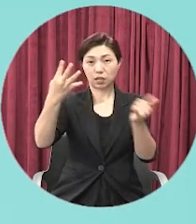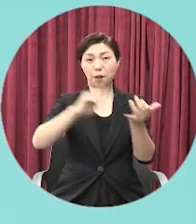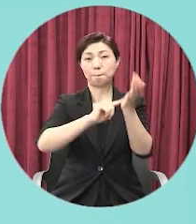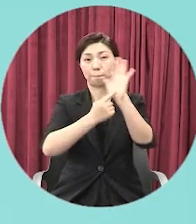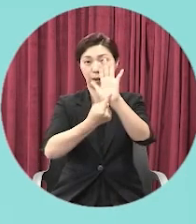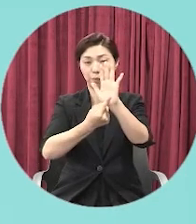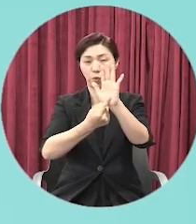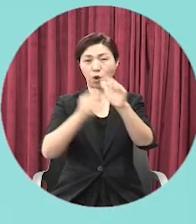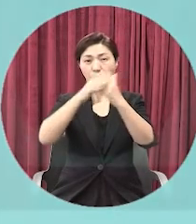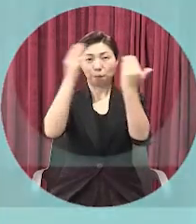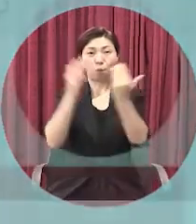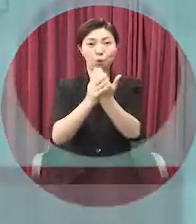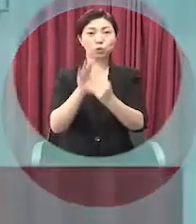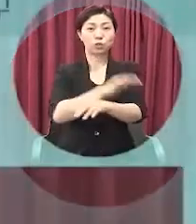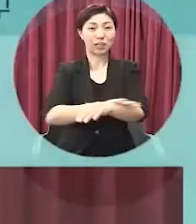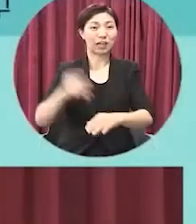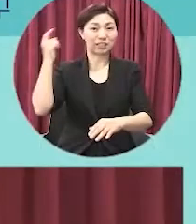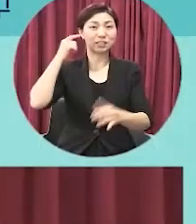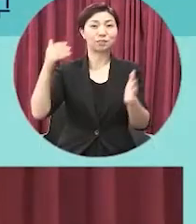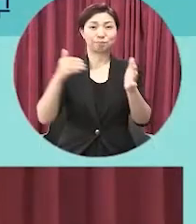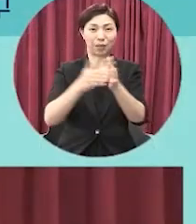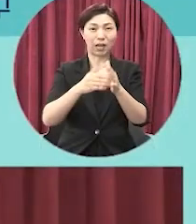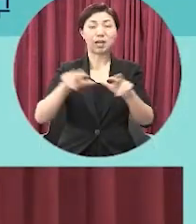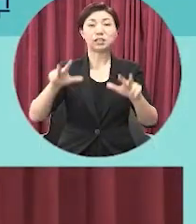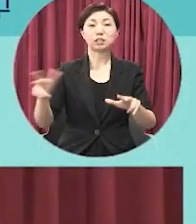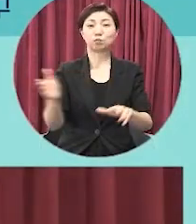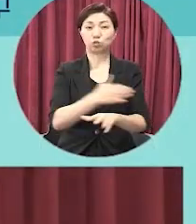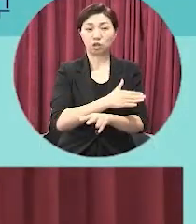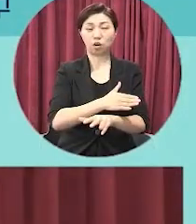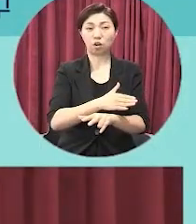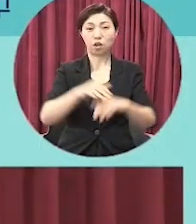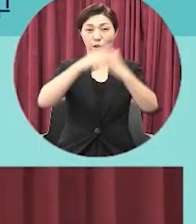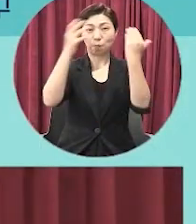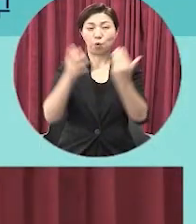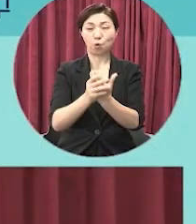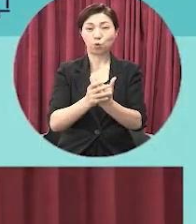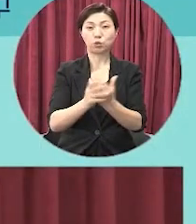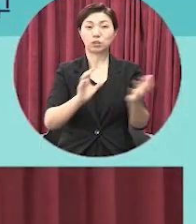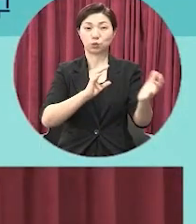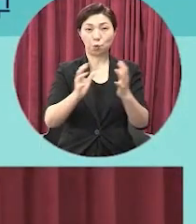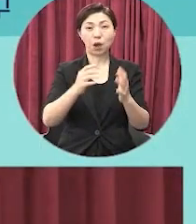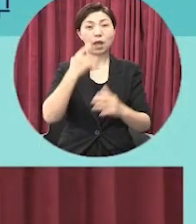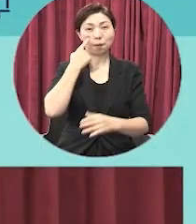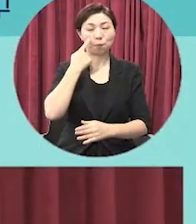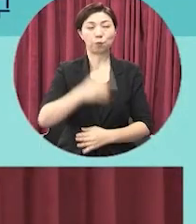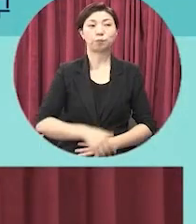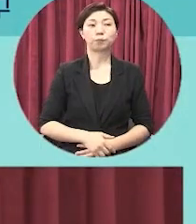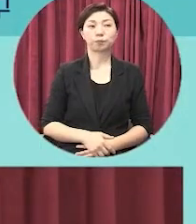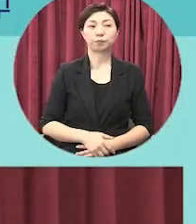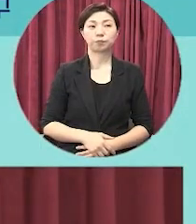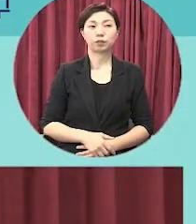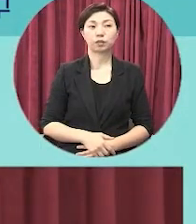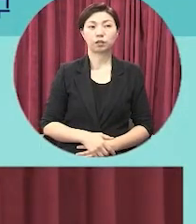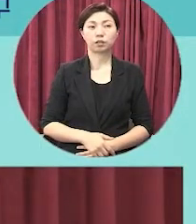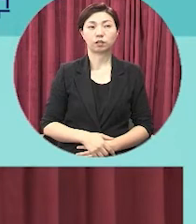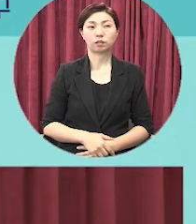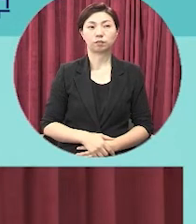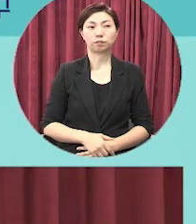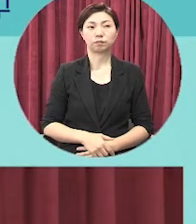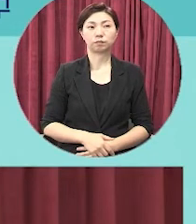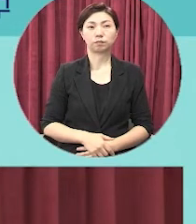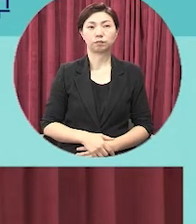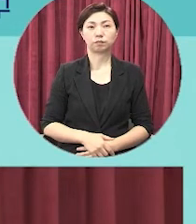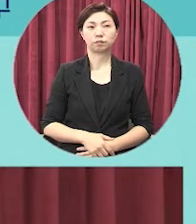* 모두 다 들었습니다 지금부터는 세션 전체 토론을 좀 진행 하고자 하는데요 어